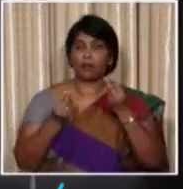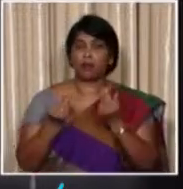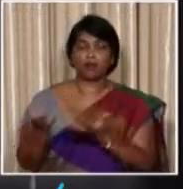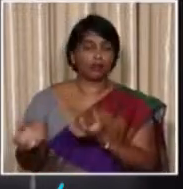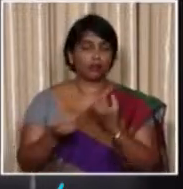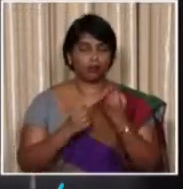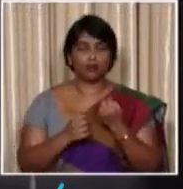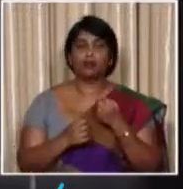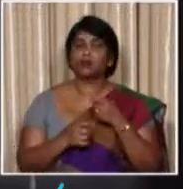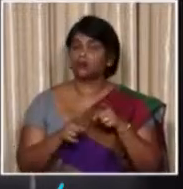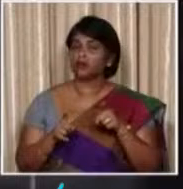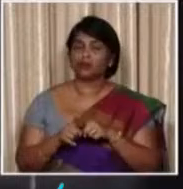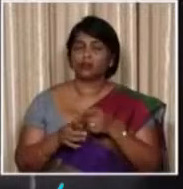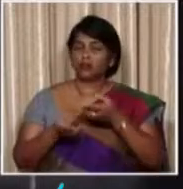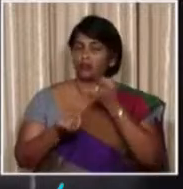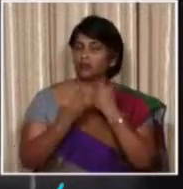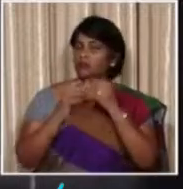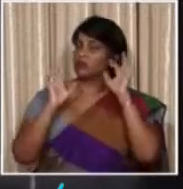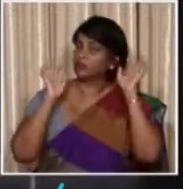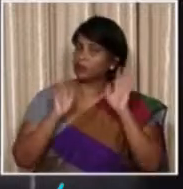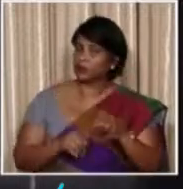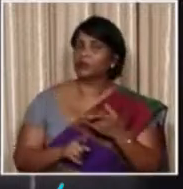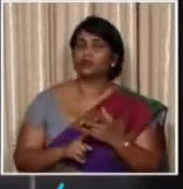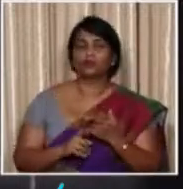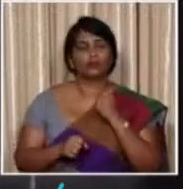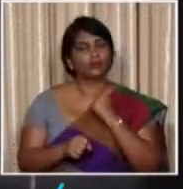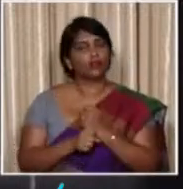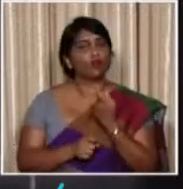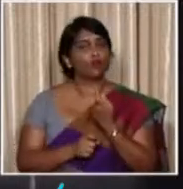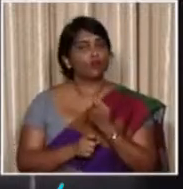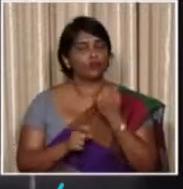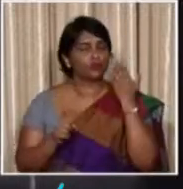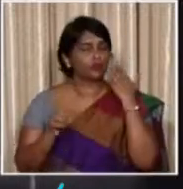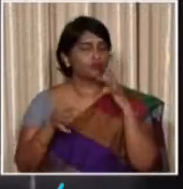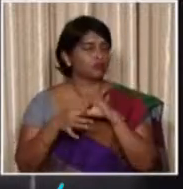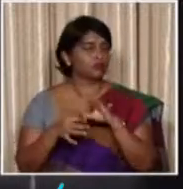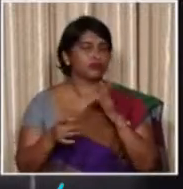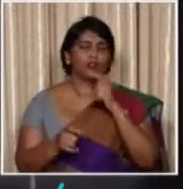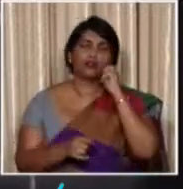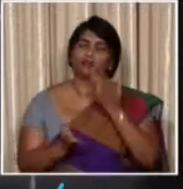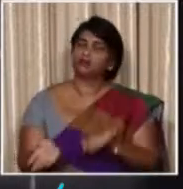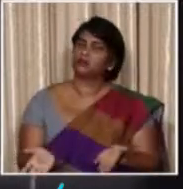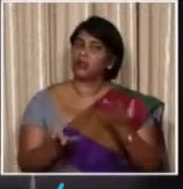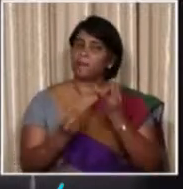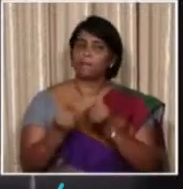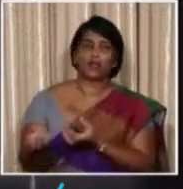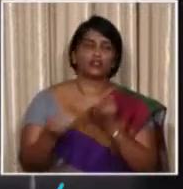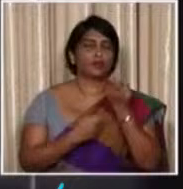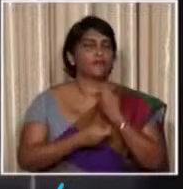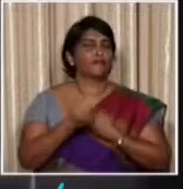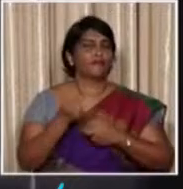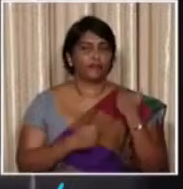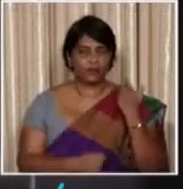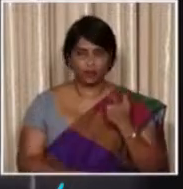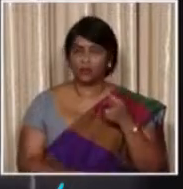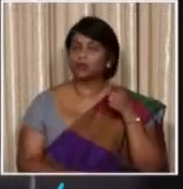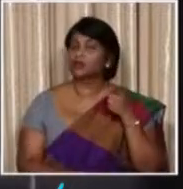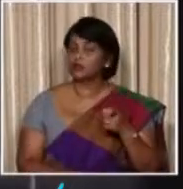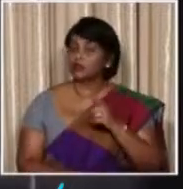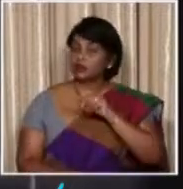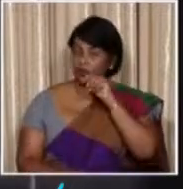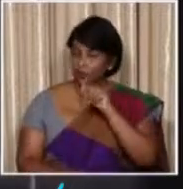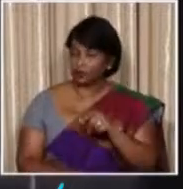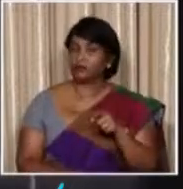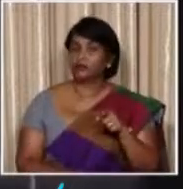kiyala ewa kisima viganenayak naha ewa rajaye mudal sambandha karala naha henchayyonta paskoda genilla vikuna ganna dila tiyena mewa